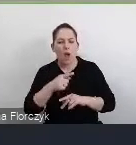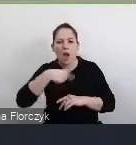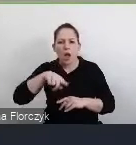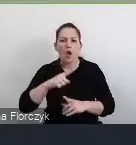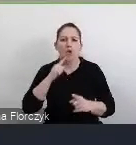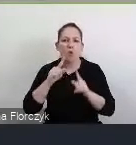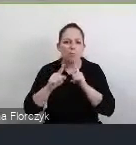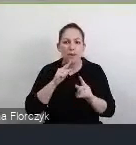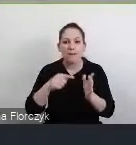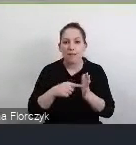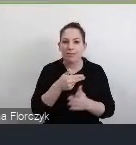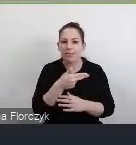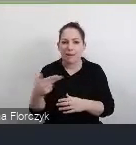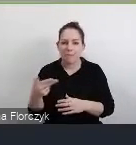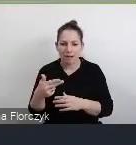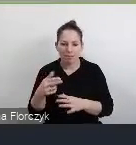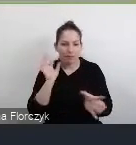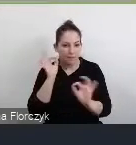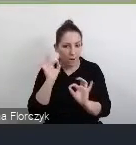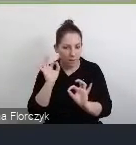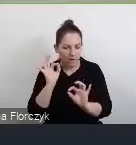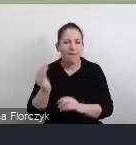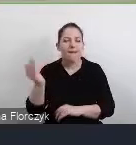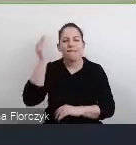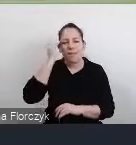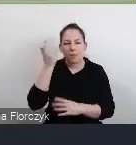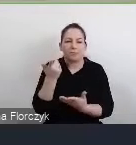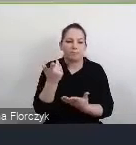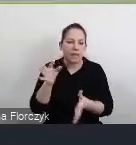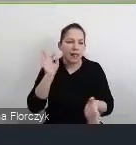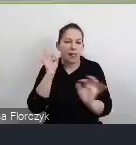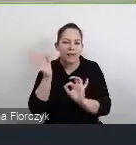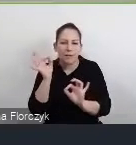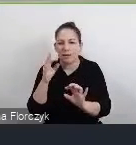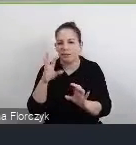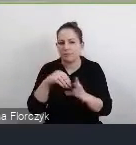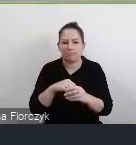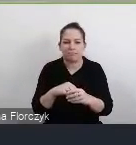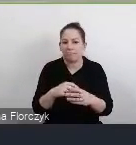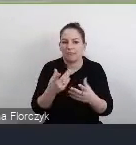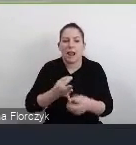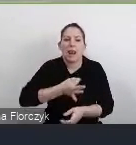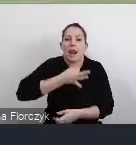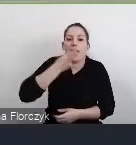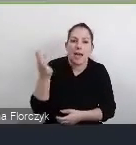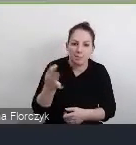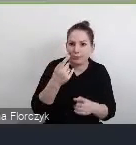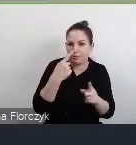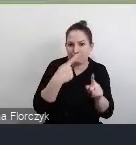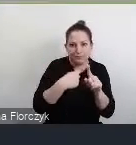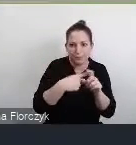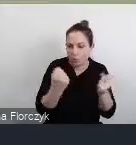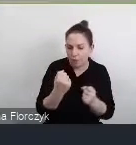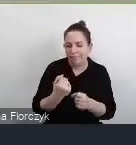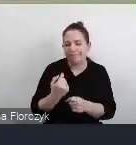na temat danych, gdzie wiadomo, że są informacje i lepsze, i trochę gorsze,